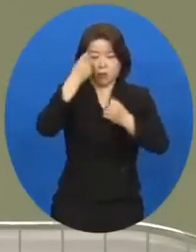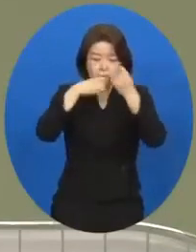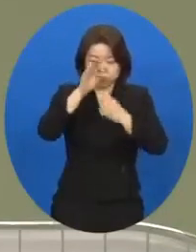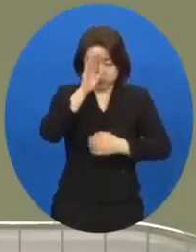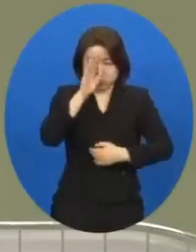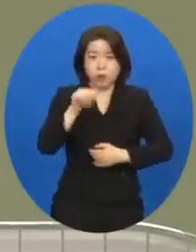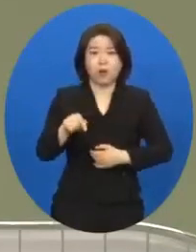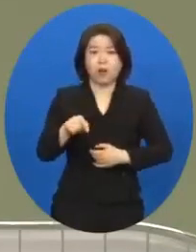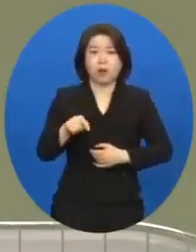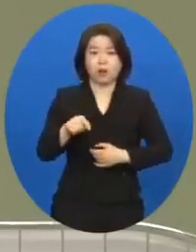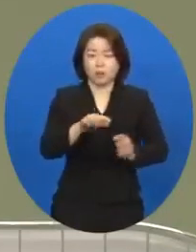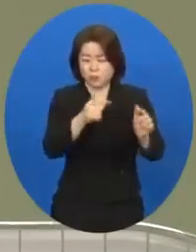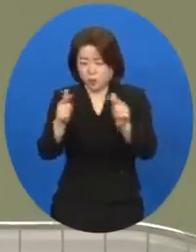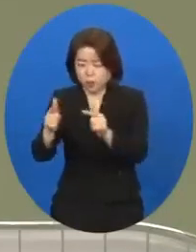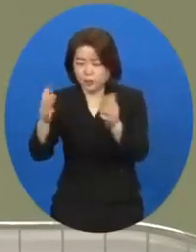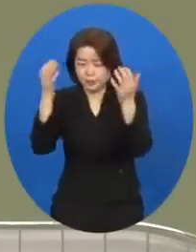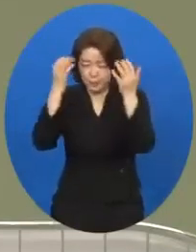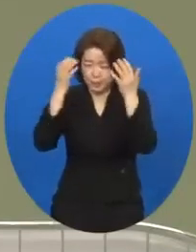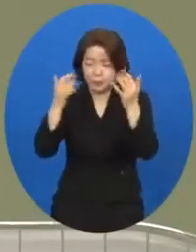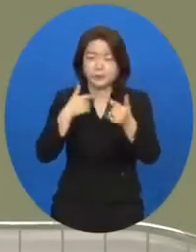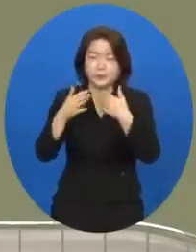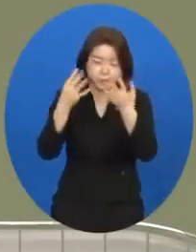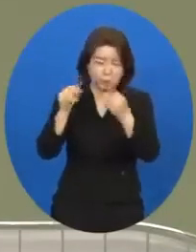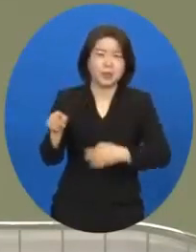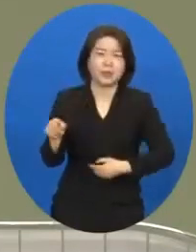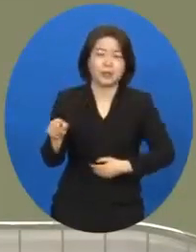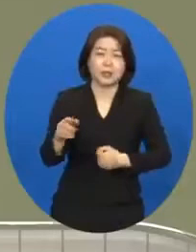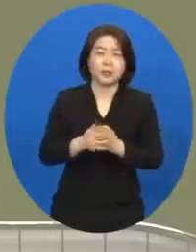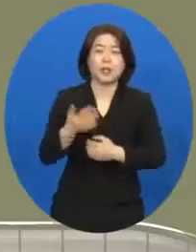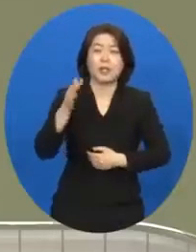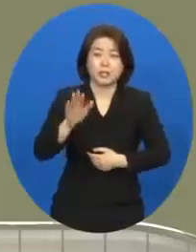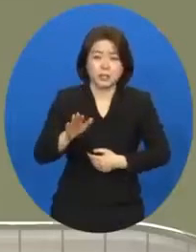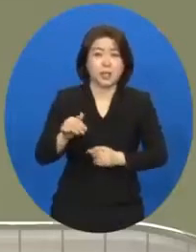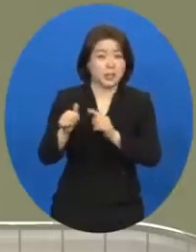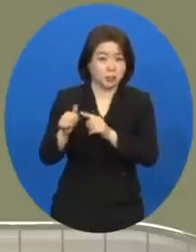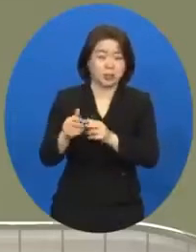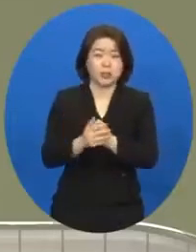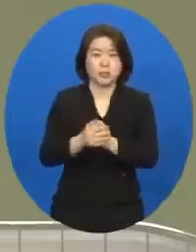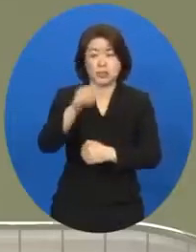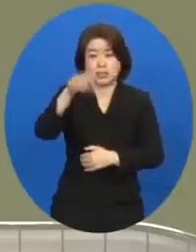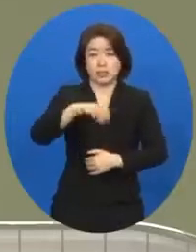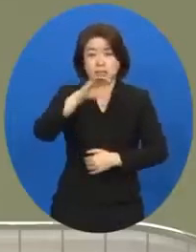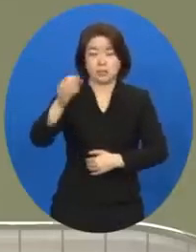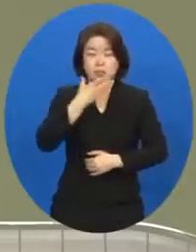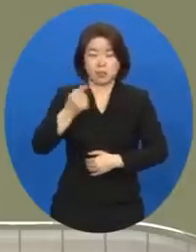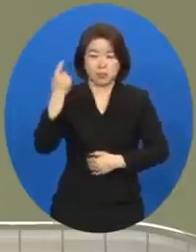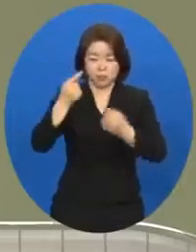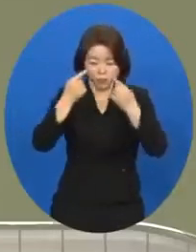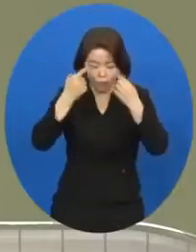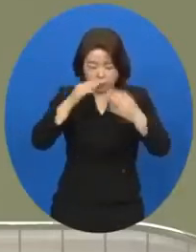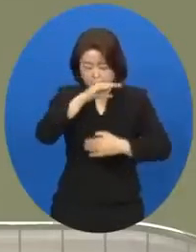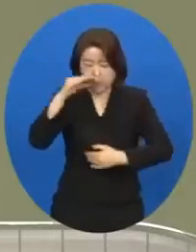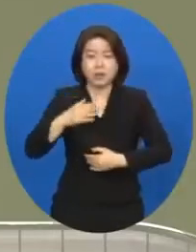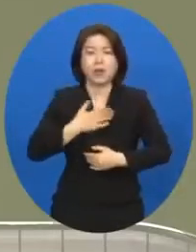정말 엄청난 고통을 겪으신 분이에요. 근데 이분이 십자가 복음을 정확히 알았습니다.